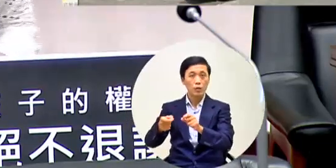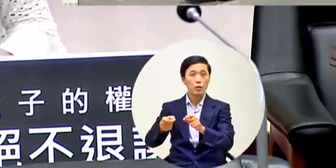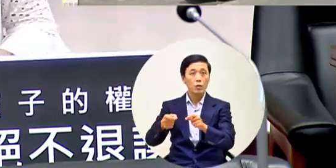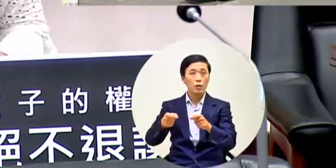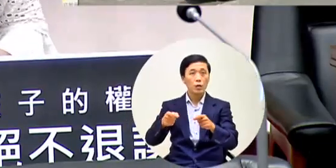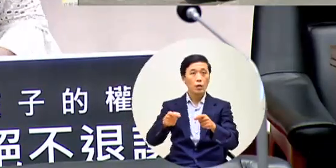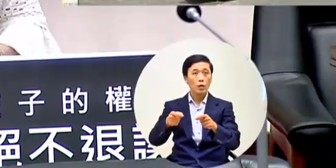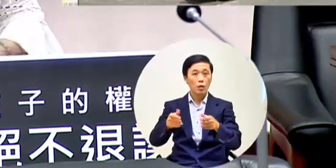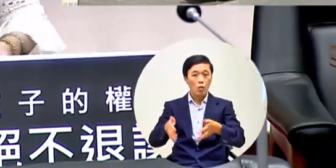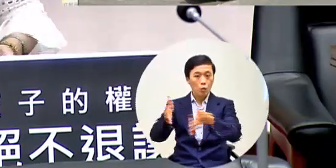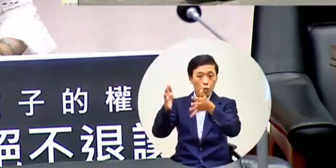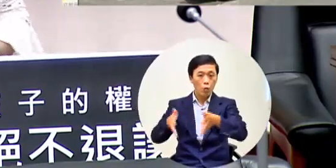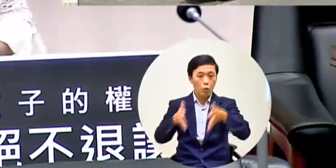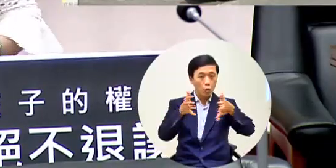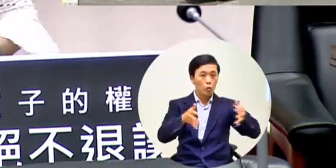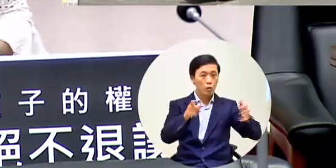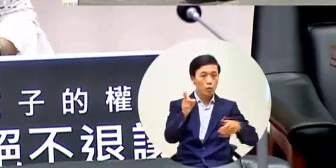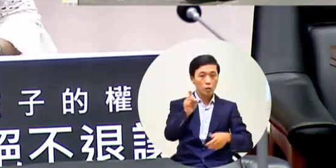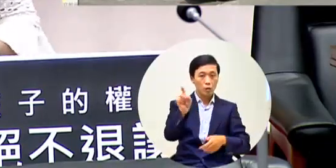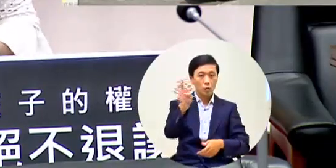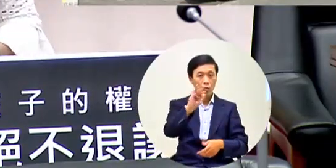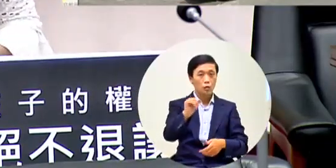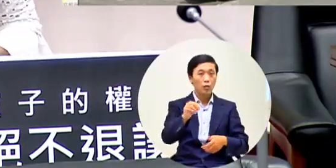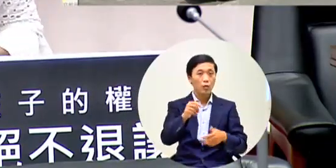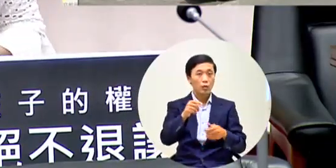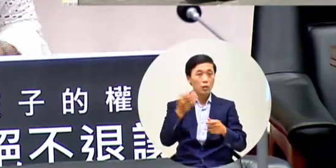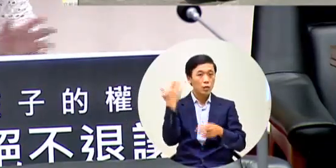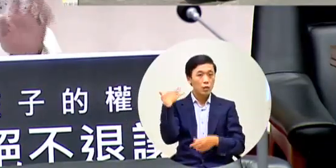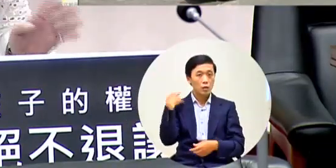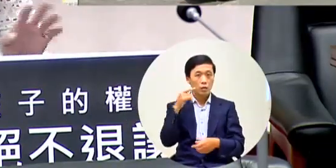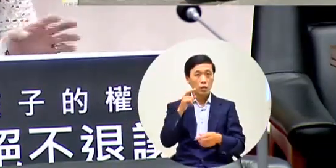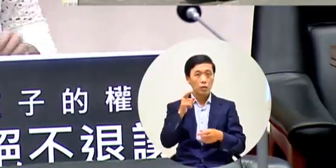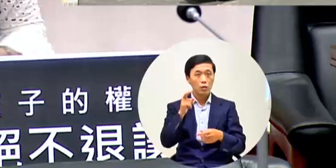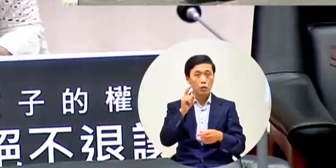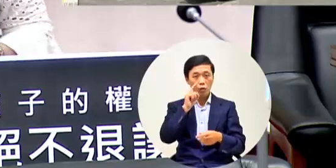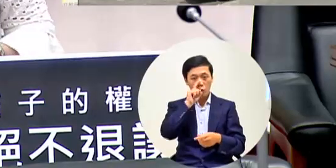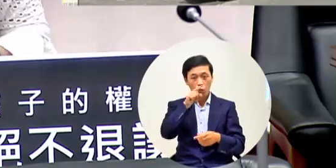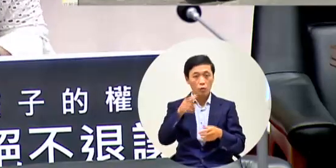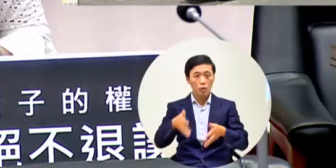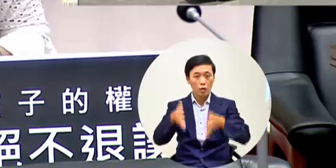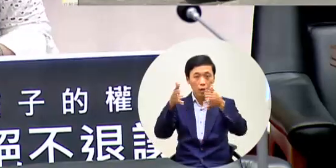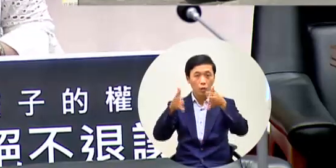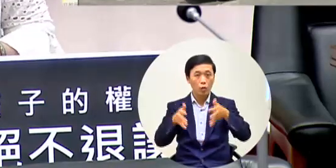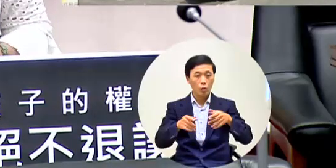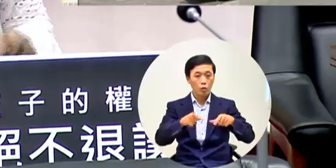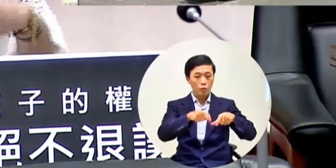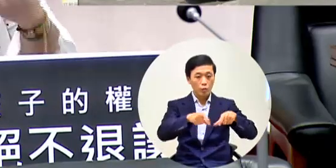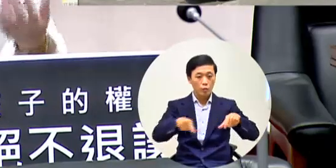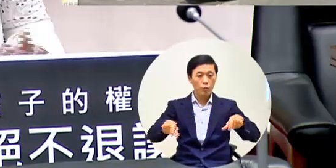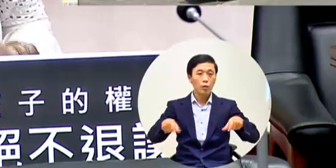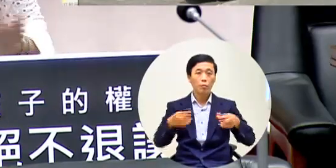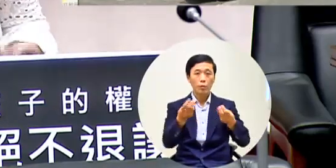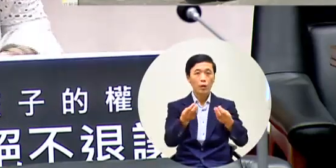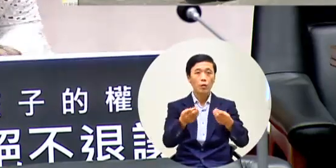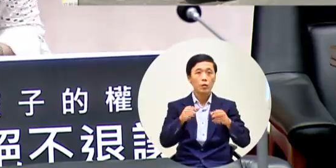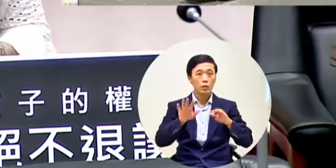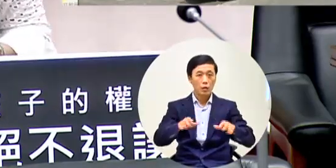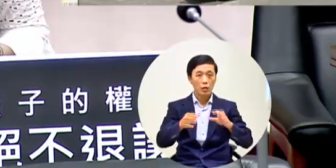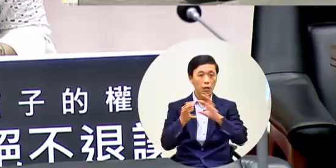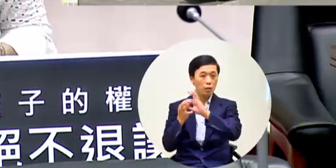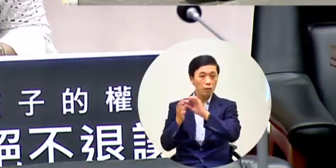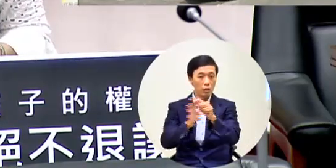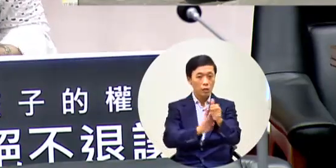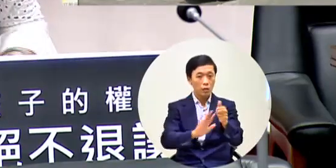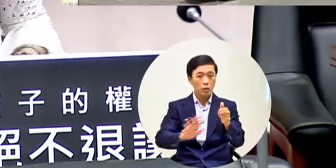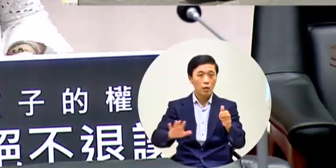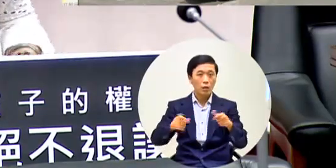几十栋的大楼，那因为过去的旧式大楼都没有机车的设置问题，所以现在延伸到现在很多的